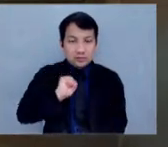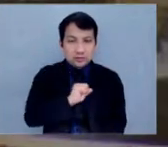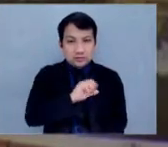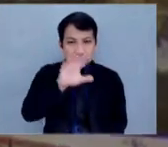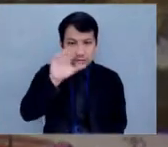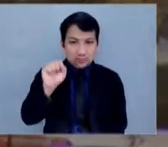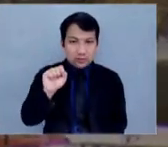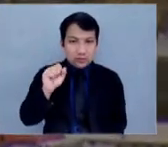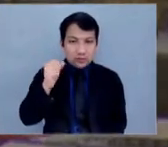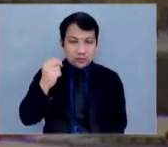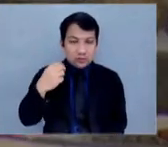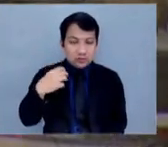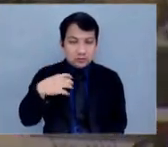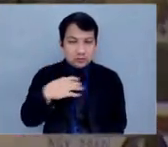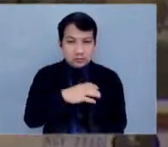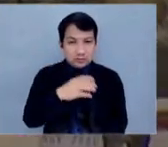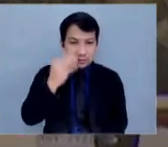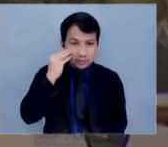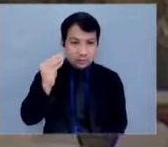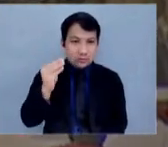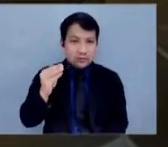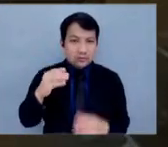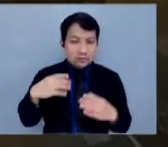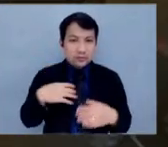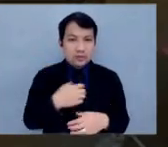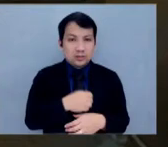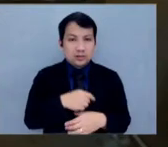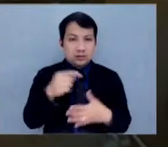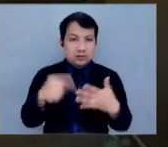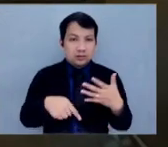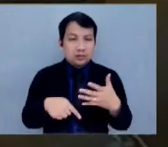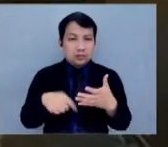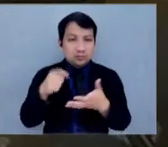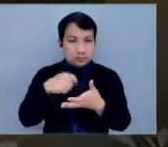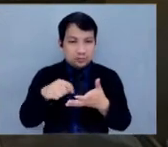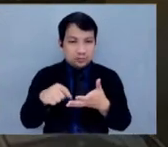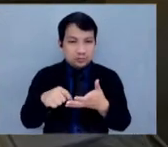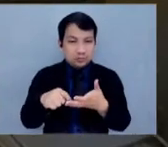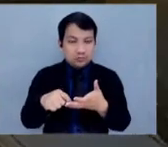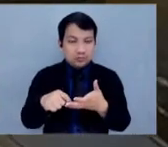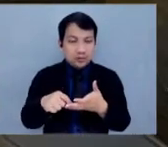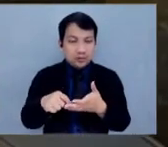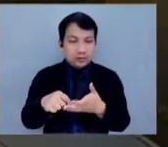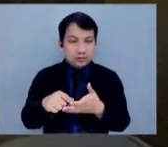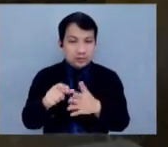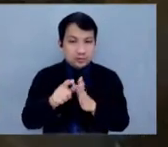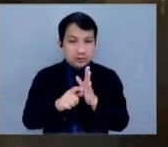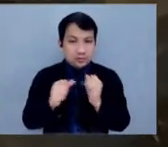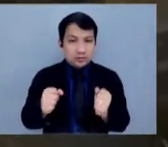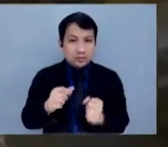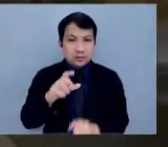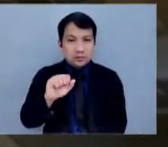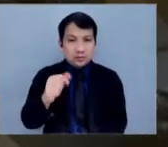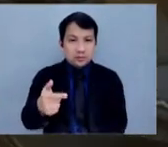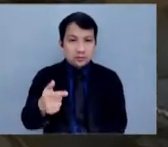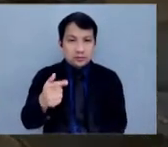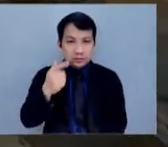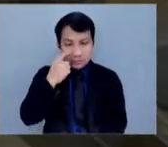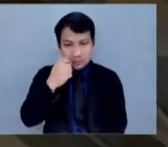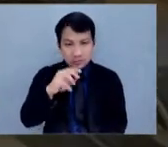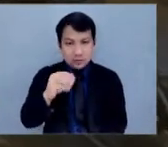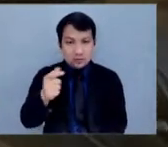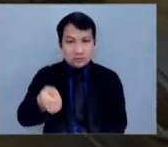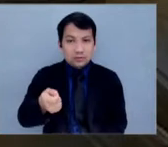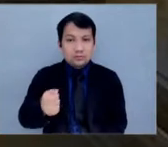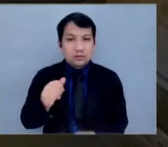Speaker, kasama na mga Cabinet Secretaries, mga mambabatas, mga mahistrado, ang Solicitor General, ang Ombudsman, pati na ang